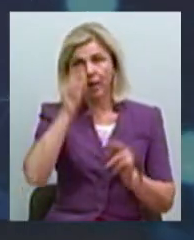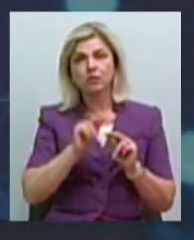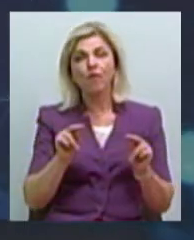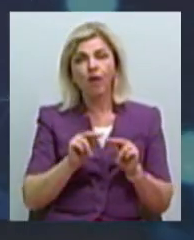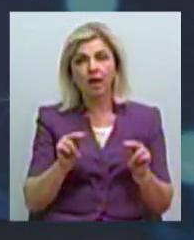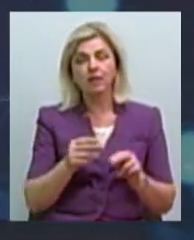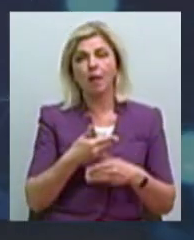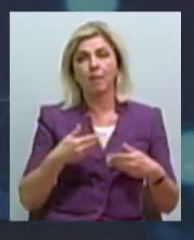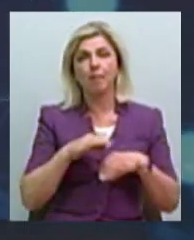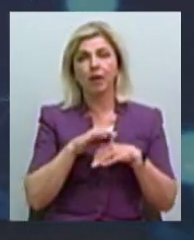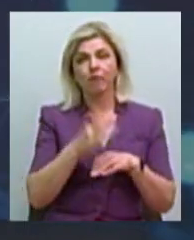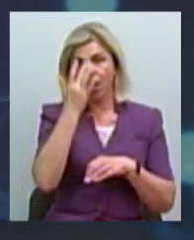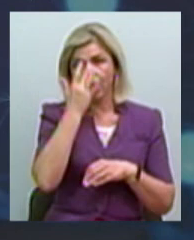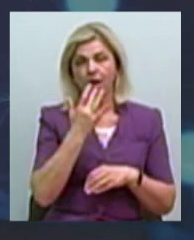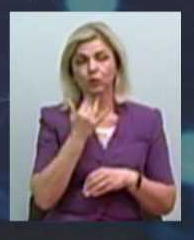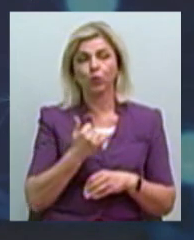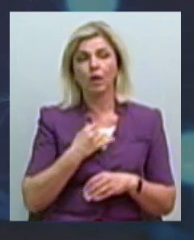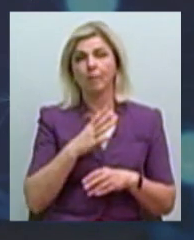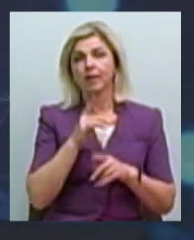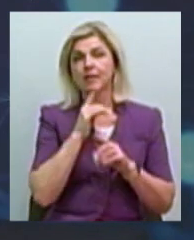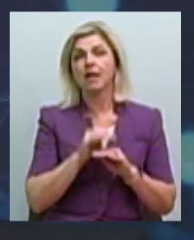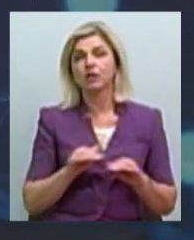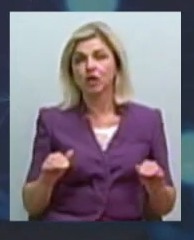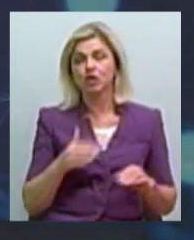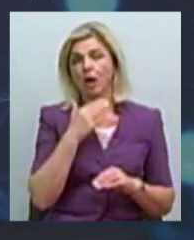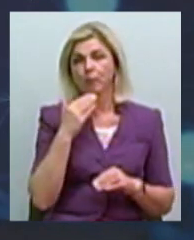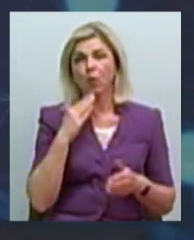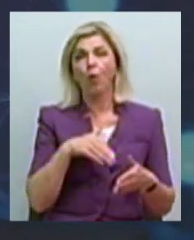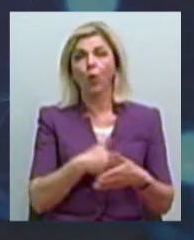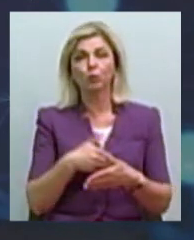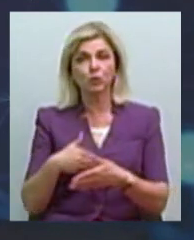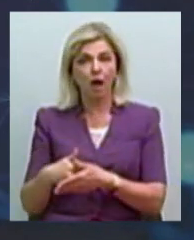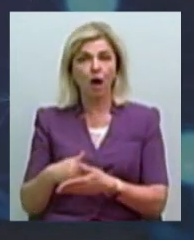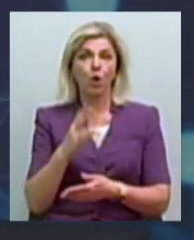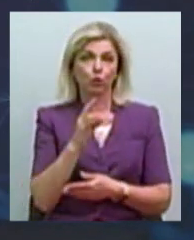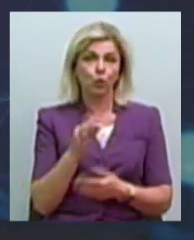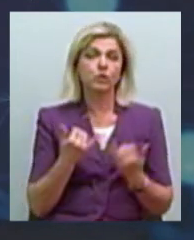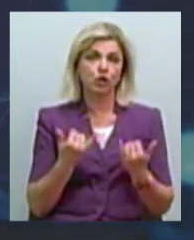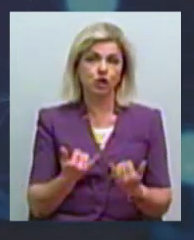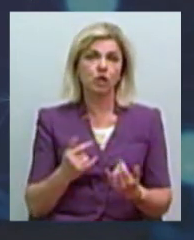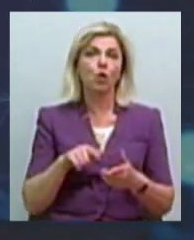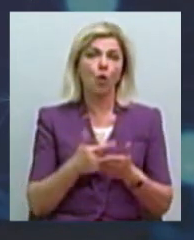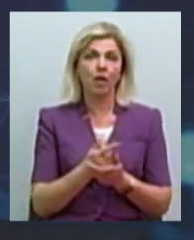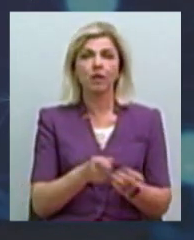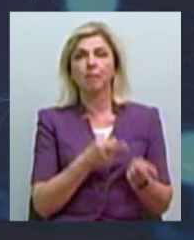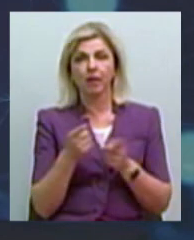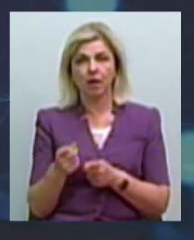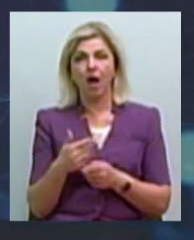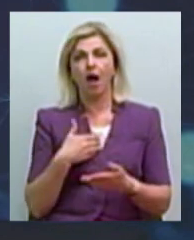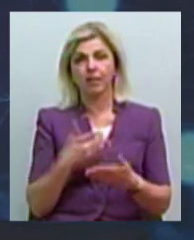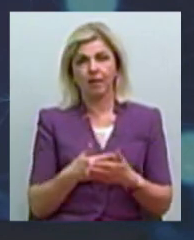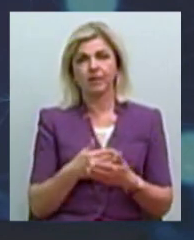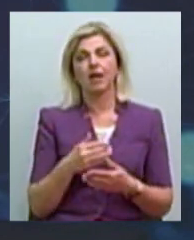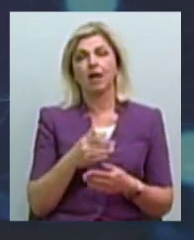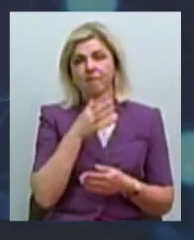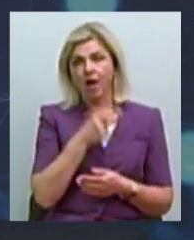есть мы проводим, вот лето было у нас затишье, скажем так, ну, многие в отпусках. Да. Но вот сейчас мы опять переходим в активную фазу.